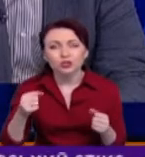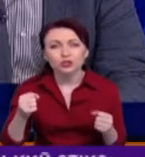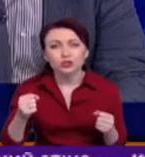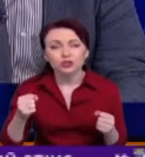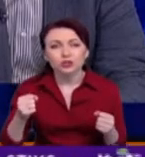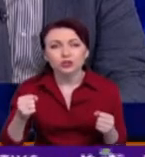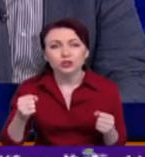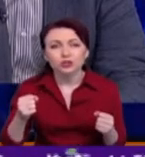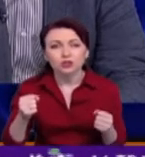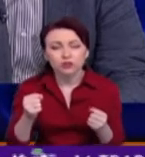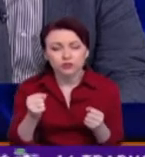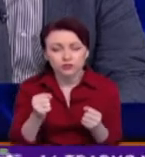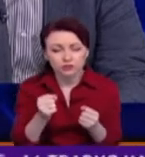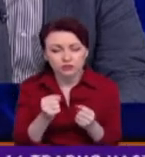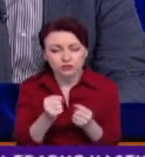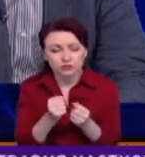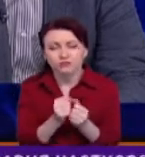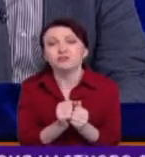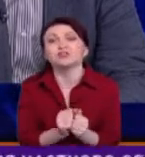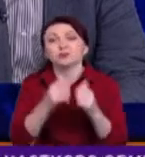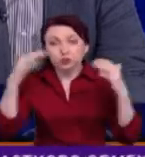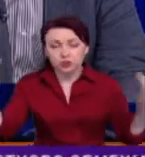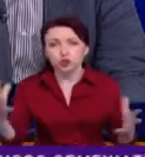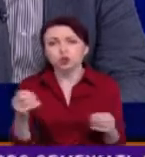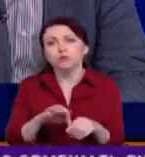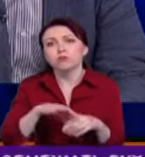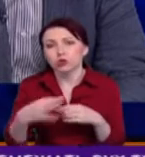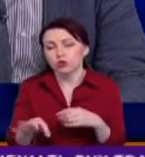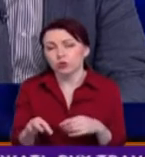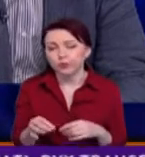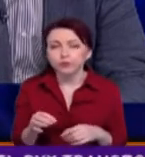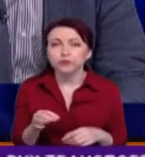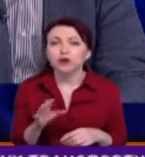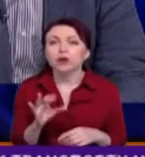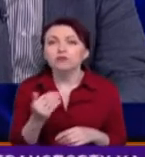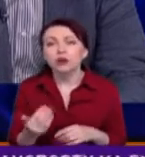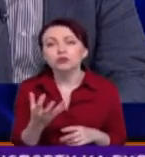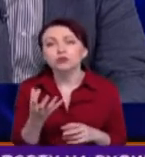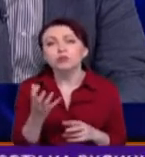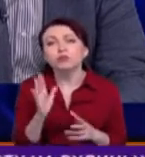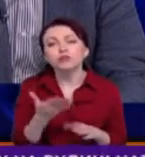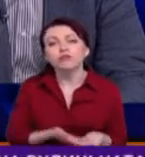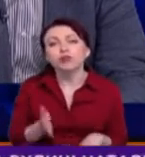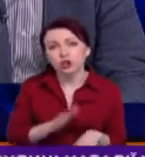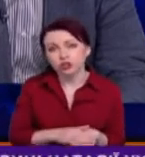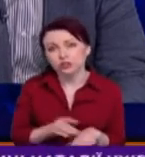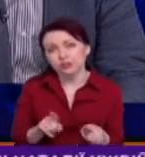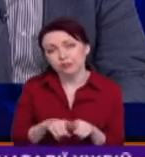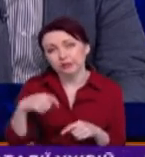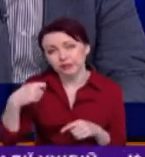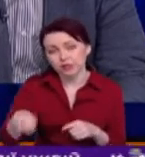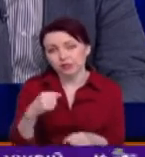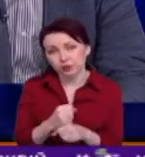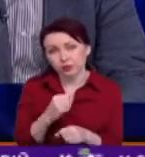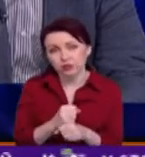вона, а потім відпустити, то вона ще потім больніше б'є. Тому вам вже буде потім важче з таким президентом працювати,